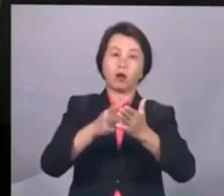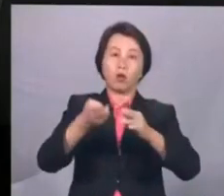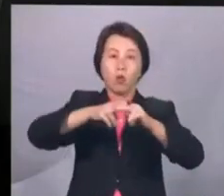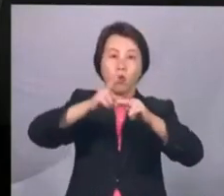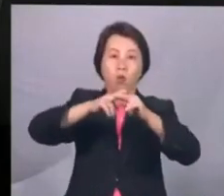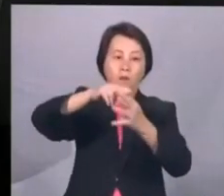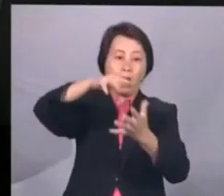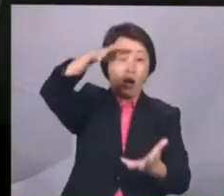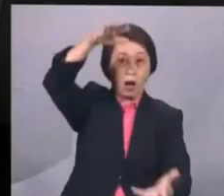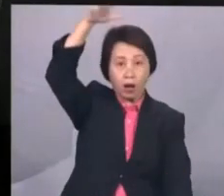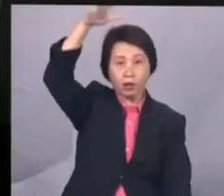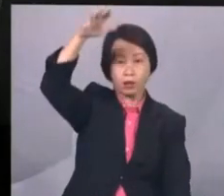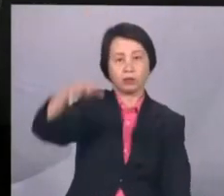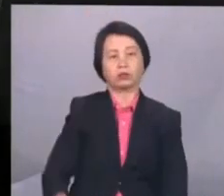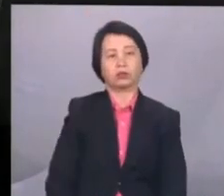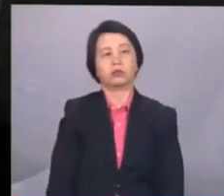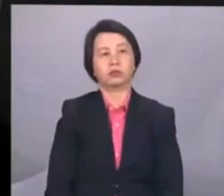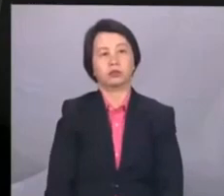pegang-pegang